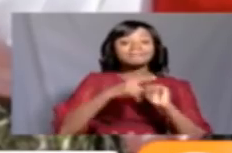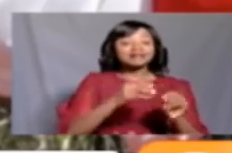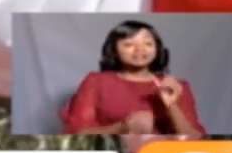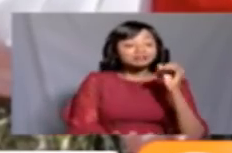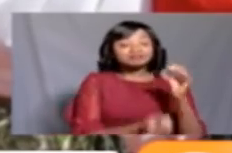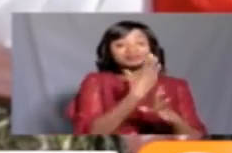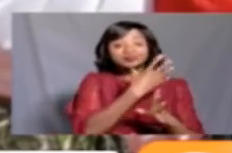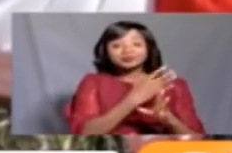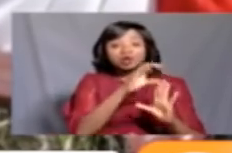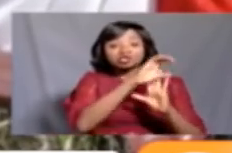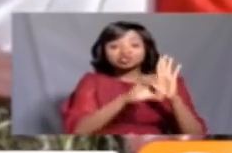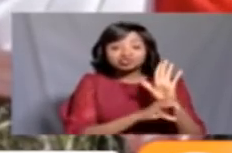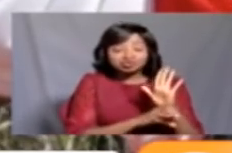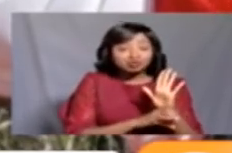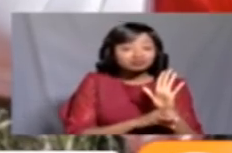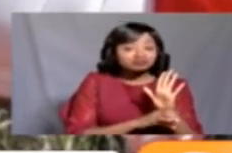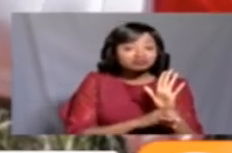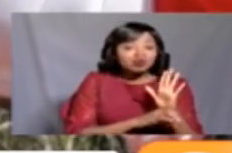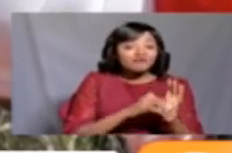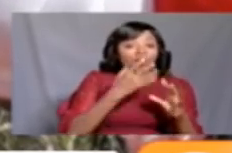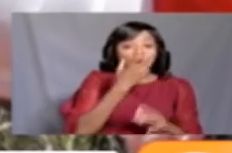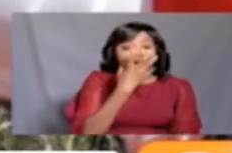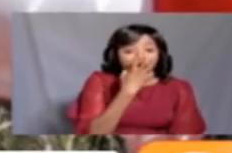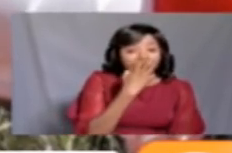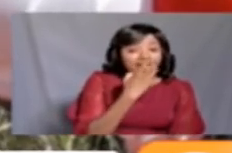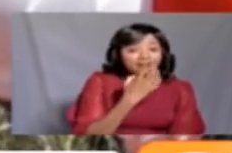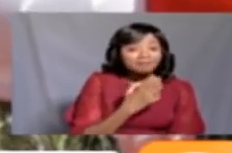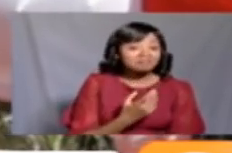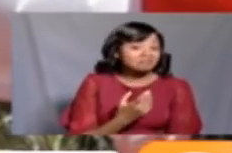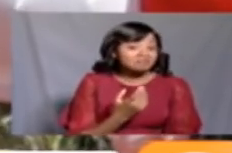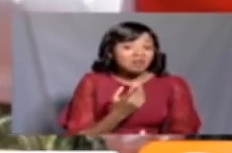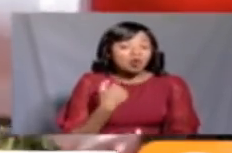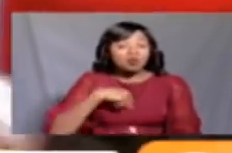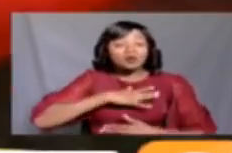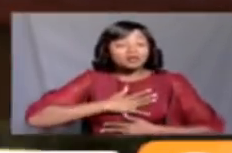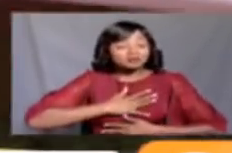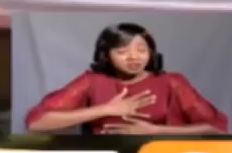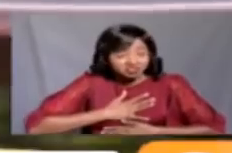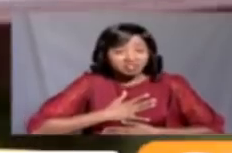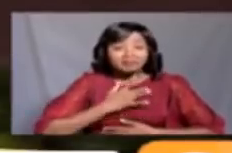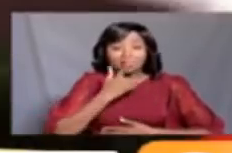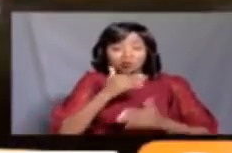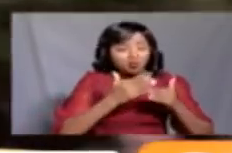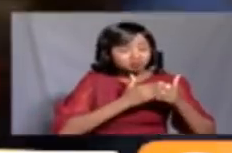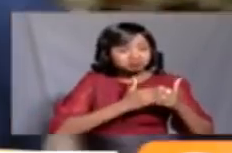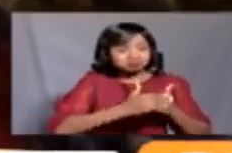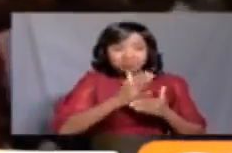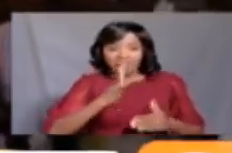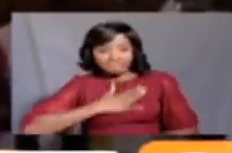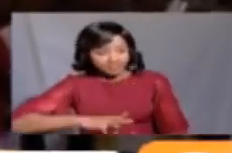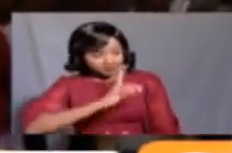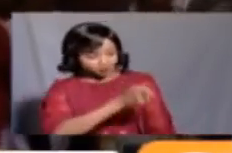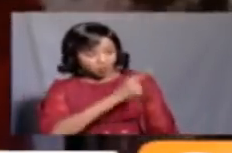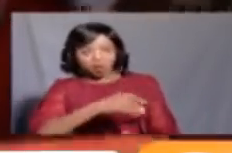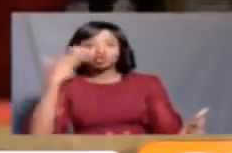mwenye kutunga sio Sifuna. Mheshimiwa SG, kwa heshima zote, mahali ulipofikia hautaweza